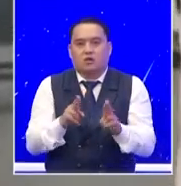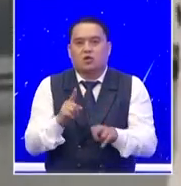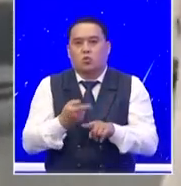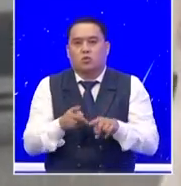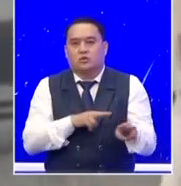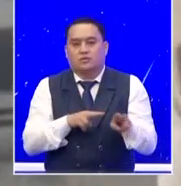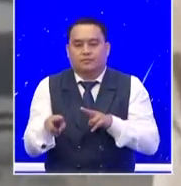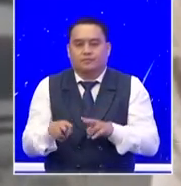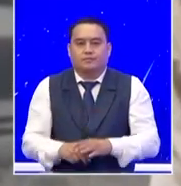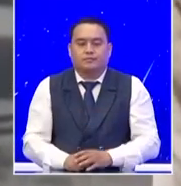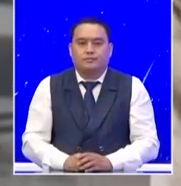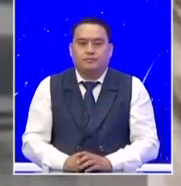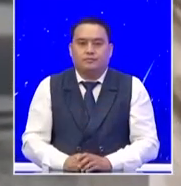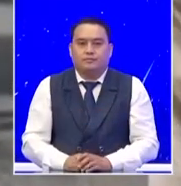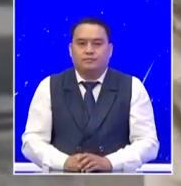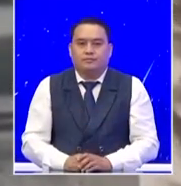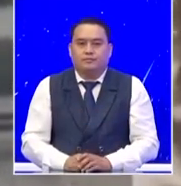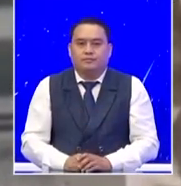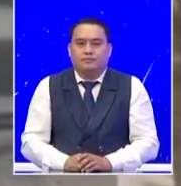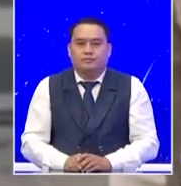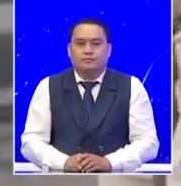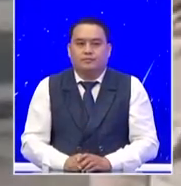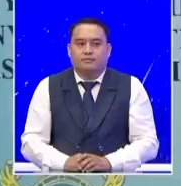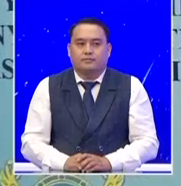которые следят за карантинными мерами.